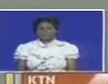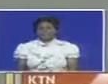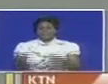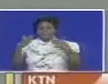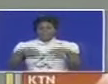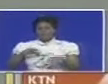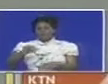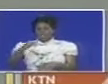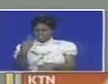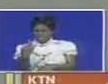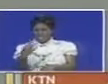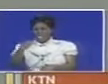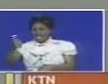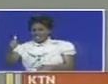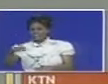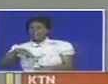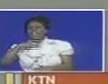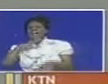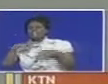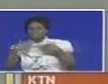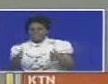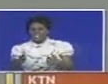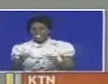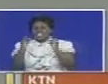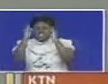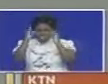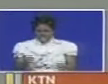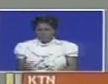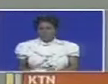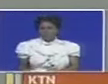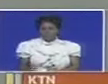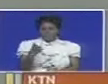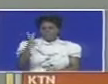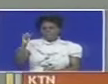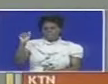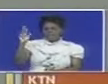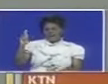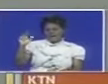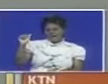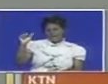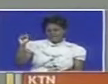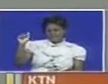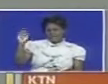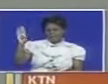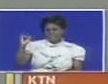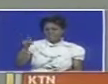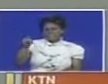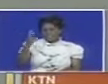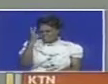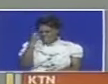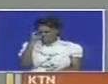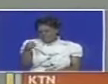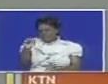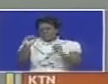watu wengine watatu wameuawa katika shambulizi jipya katika kaunti ya Marsabit. Inakisiwa kuwa waliotekeleza unyama huo